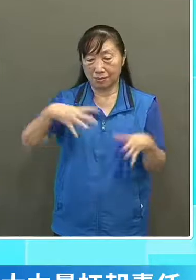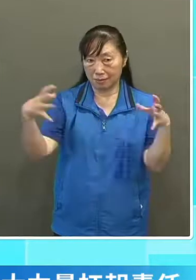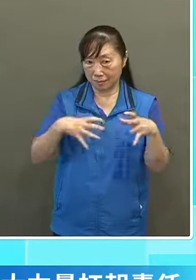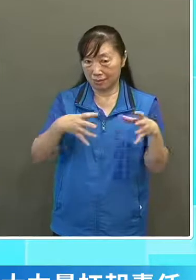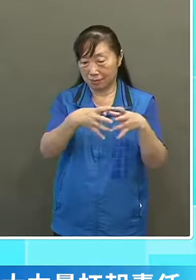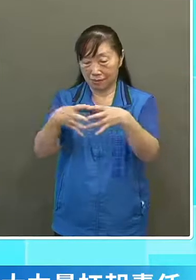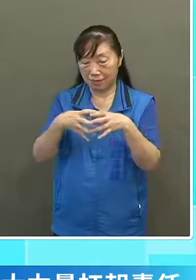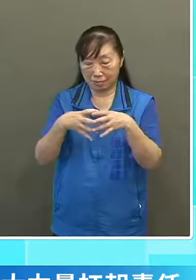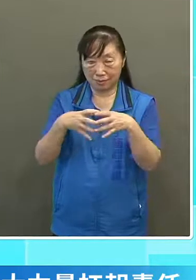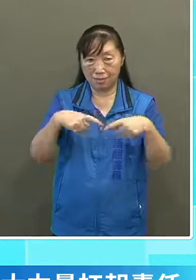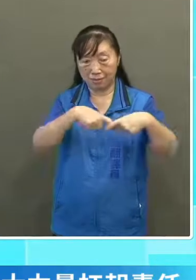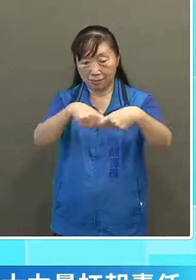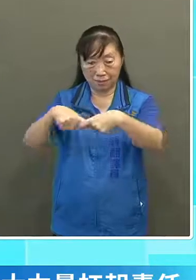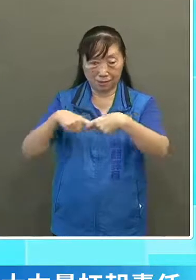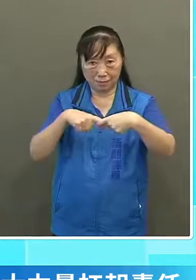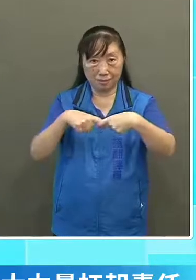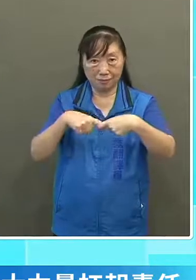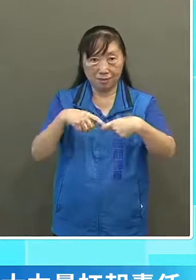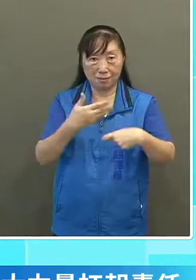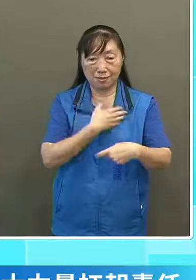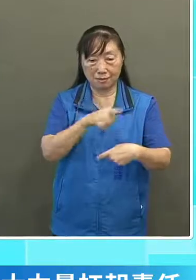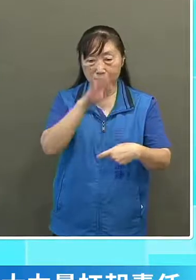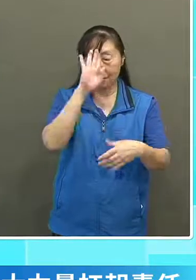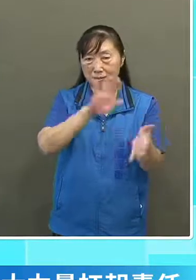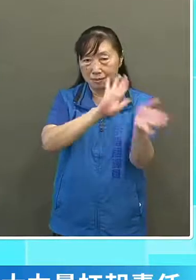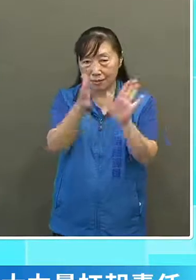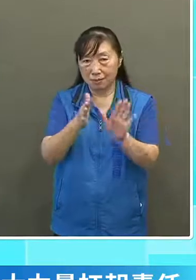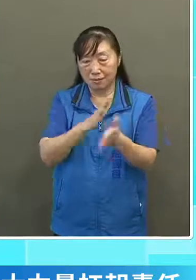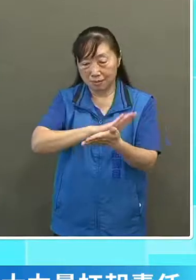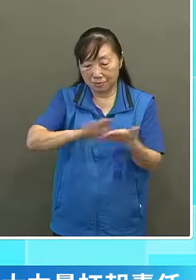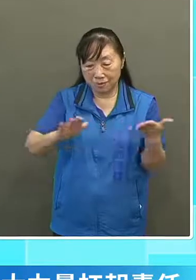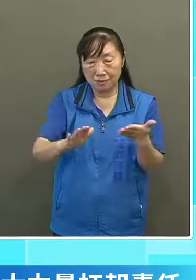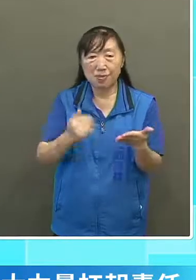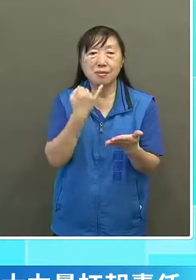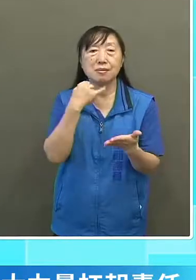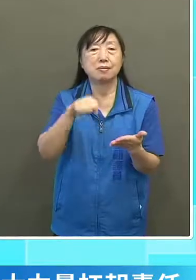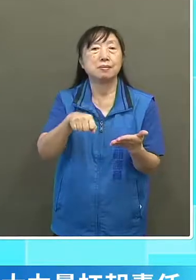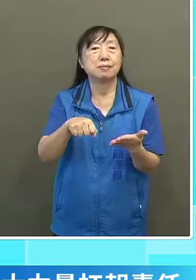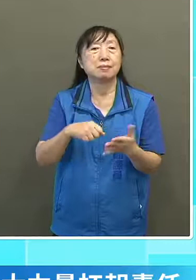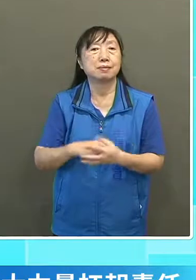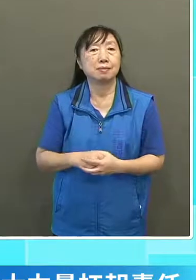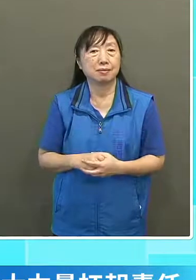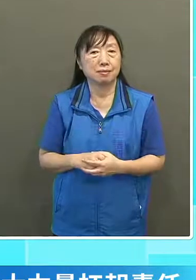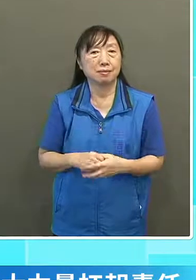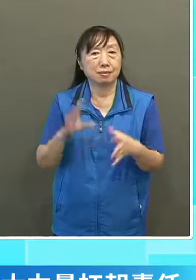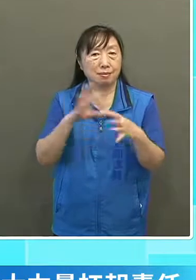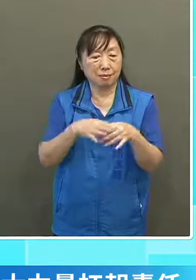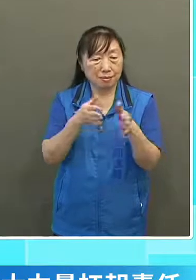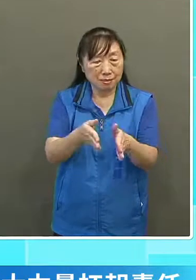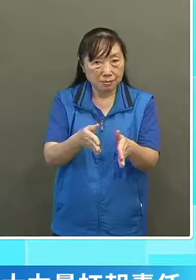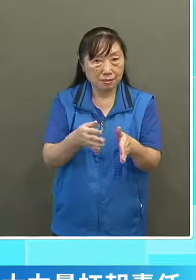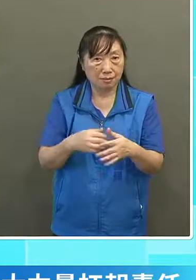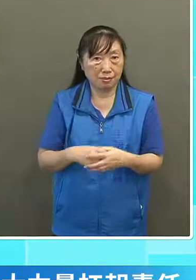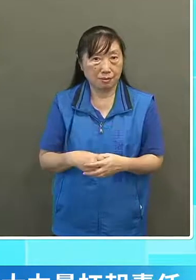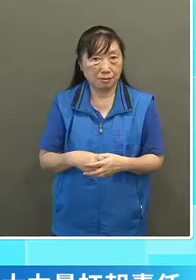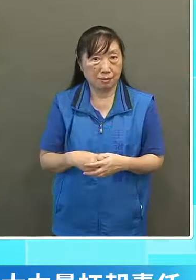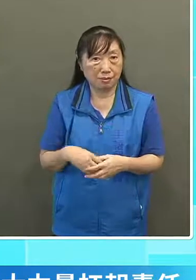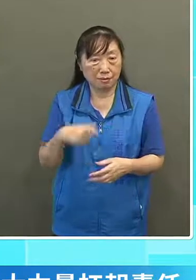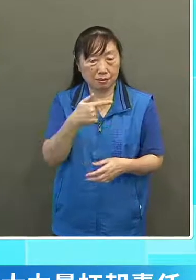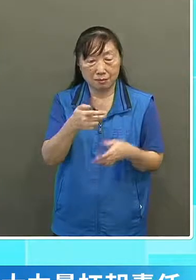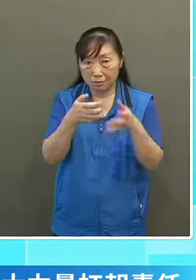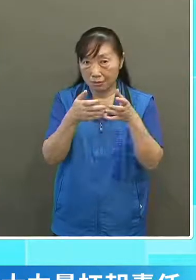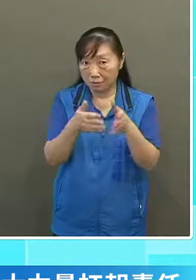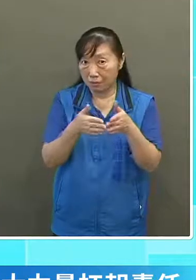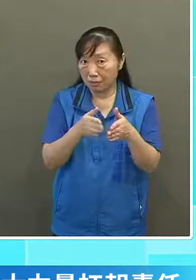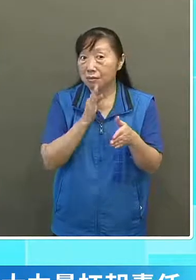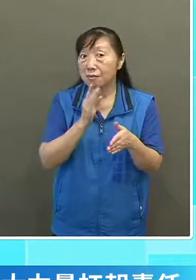结，让这个疫情能够快速的平息。因为对我们来说，我们最苦的还是我